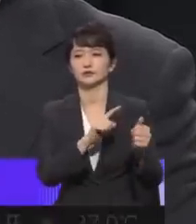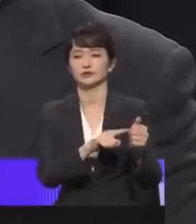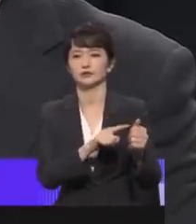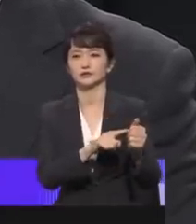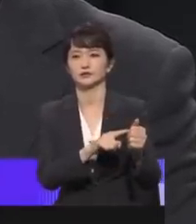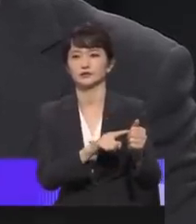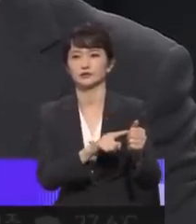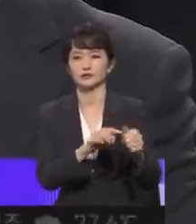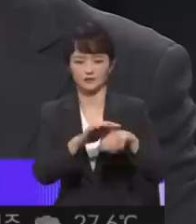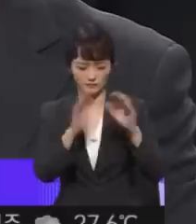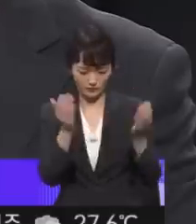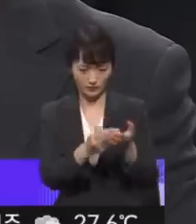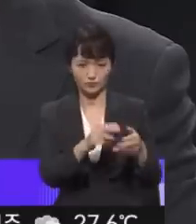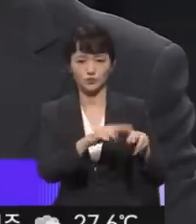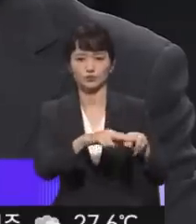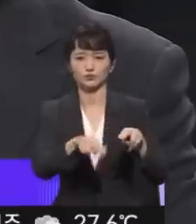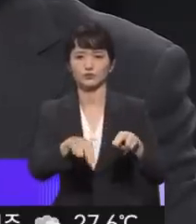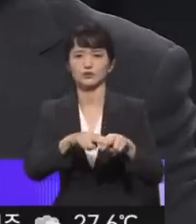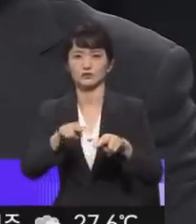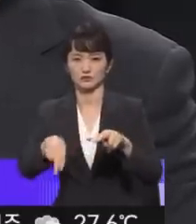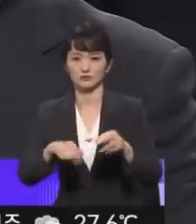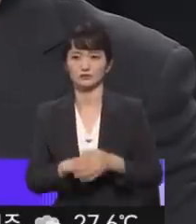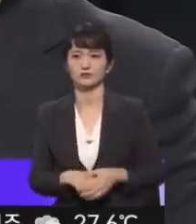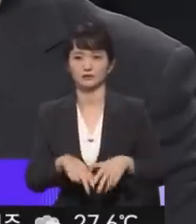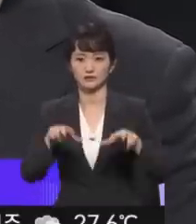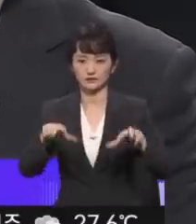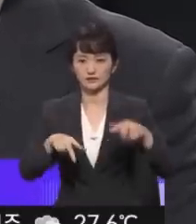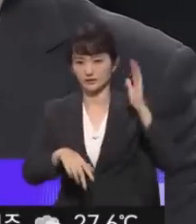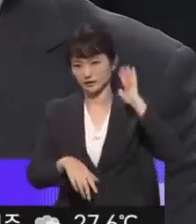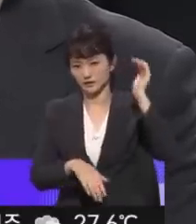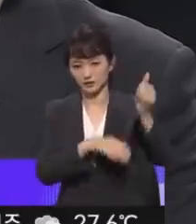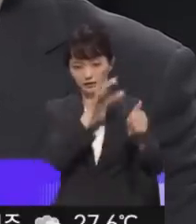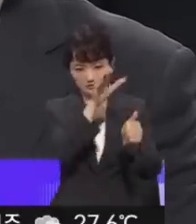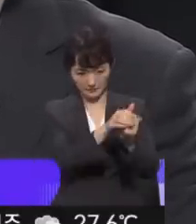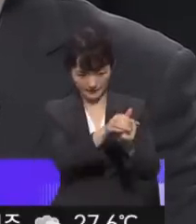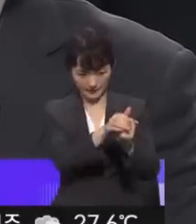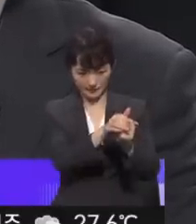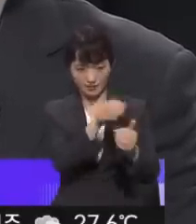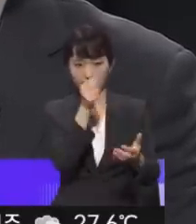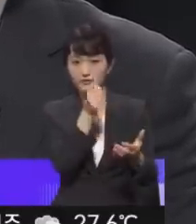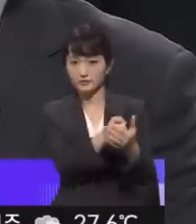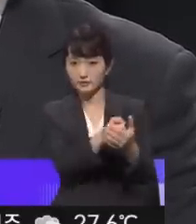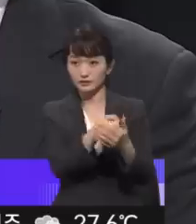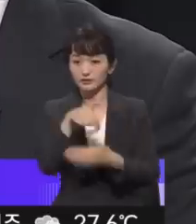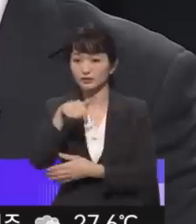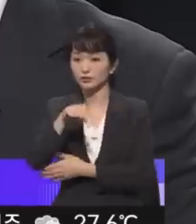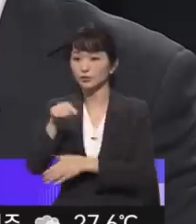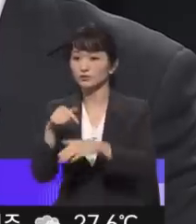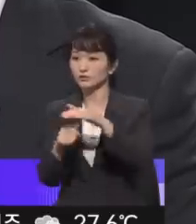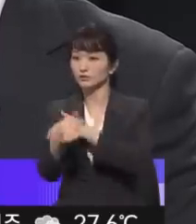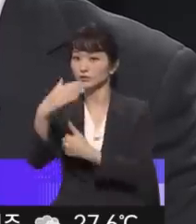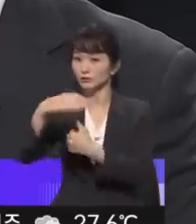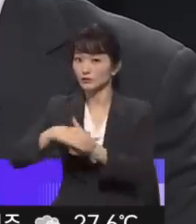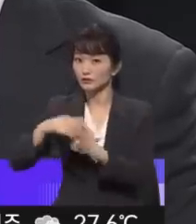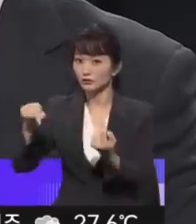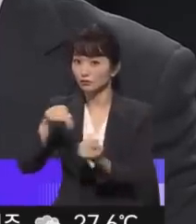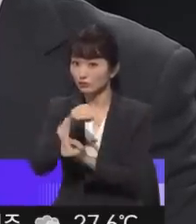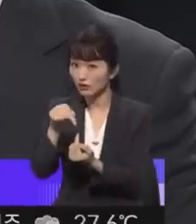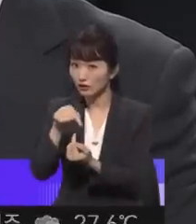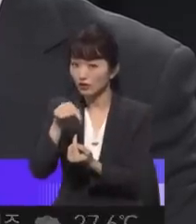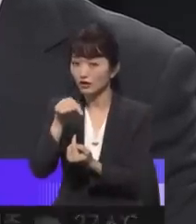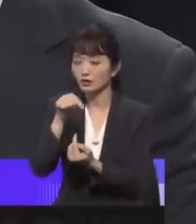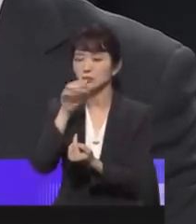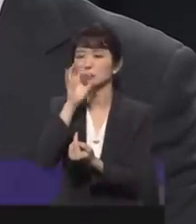분들은 다 물러나 8 오고요 대통령이 이제는 정리 해줘야 됩니다 이 부분을 그러면 다시 권성동 침수된 체조가 수 있겠습니까 못 가는 거지요